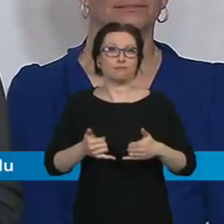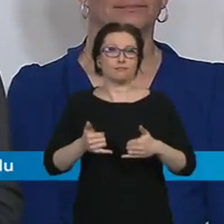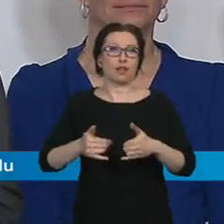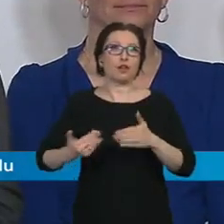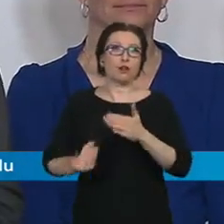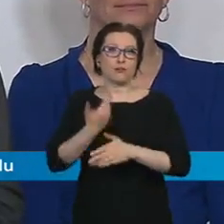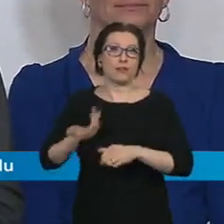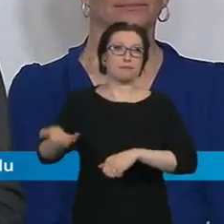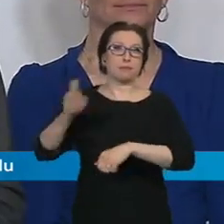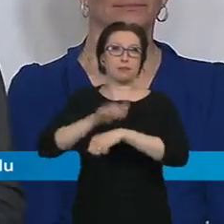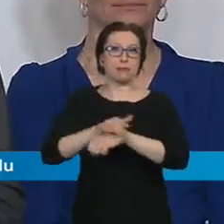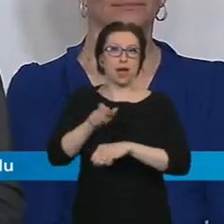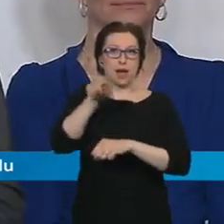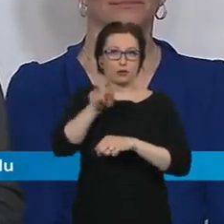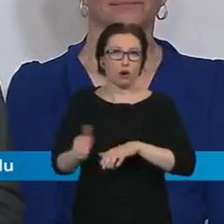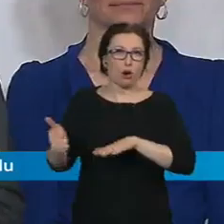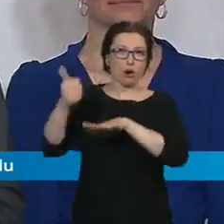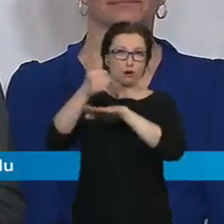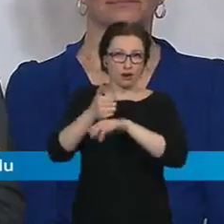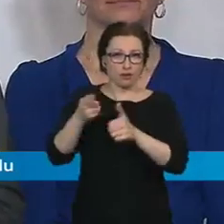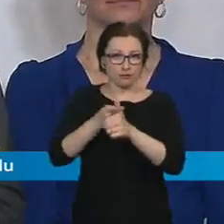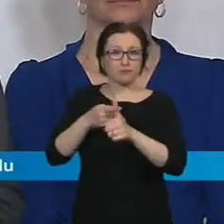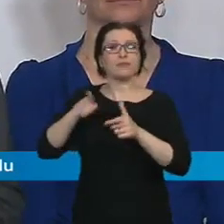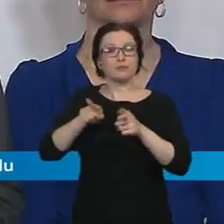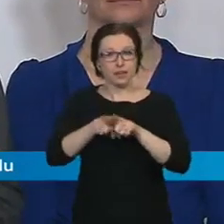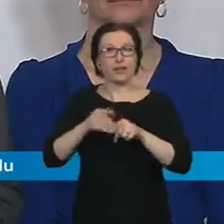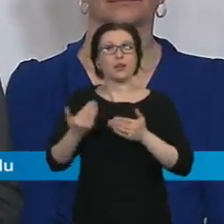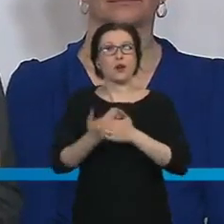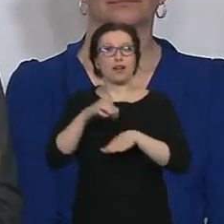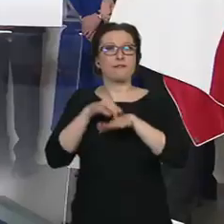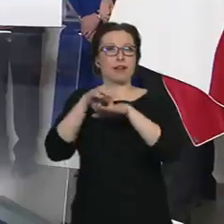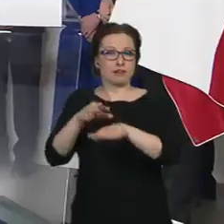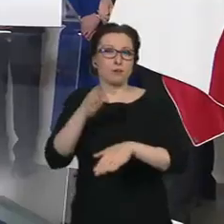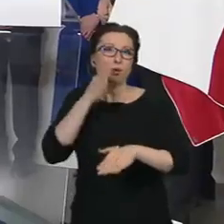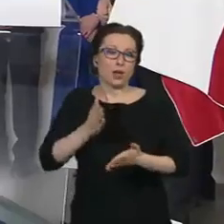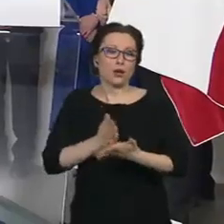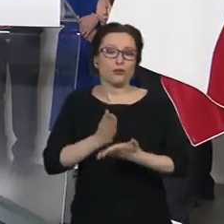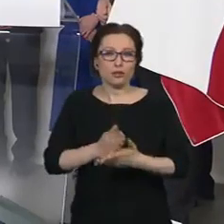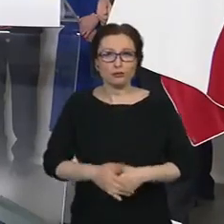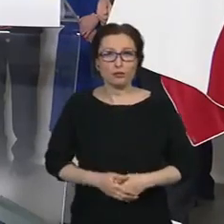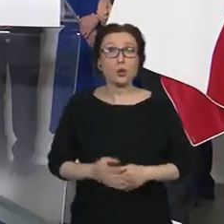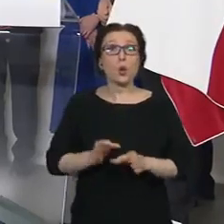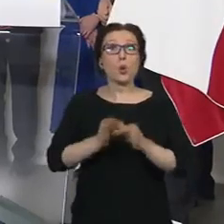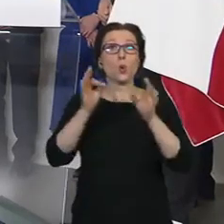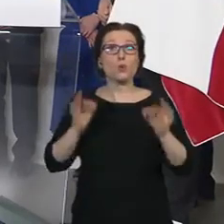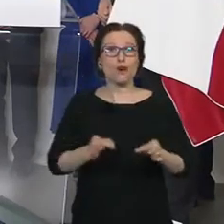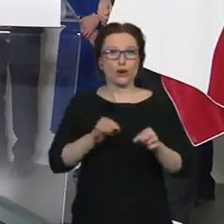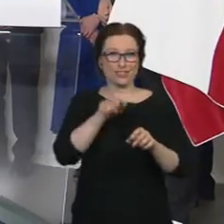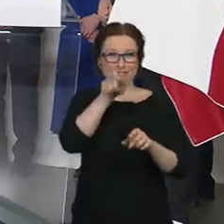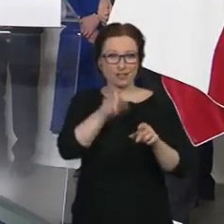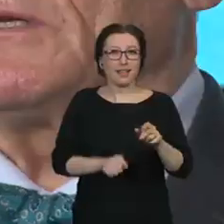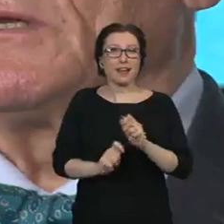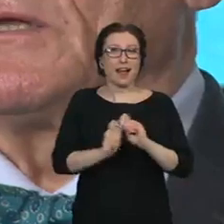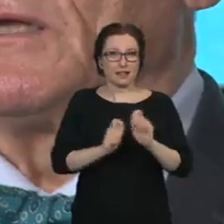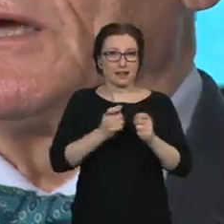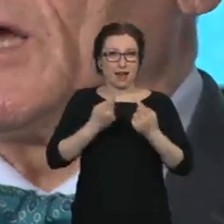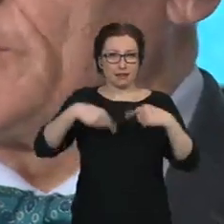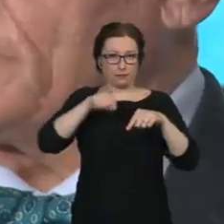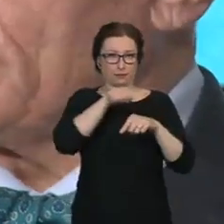zvoleného primátora a bude mít Praha nové vedení. Úvodní slova kandidáta na primátora za vítěze